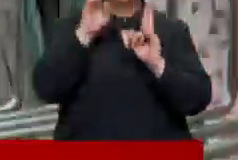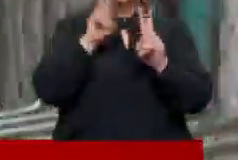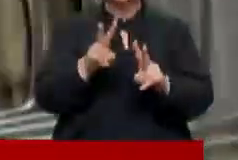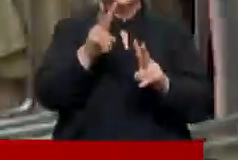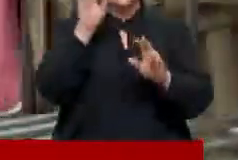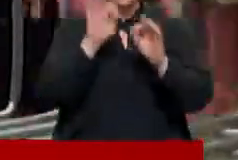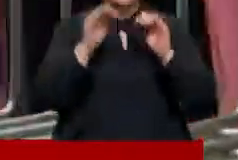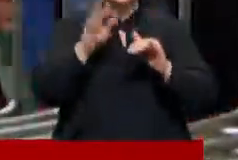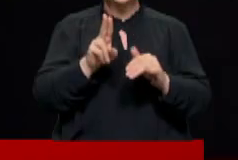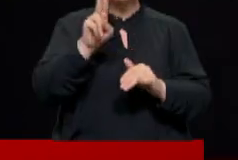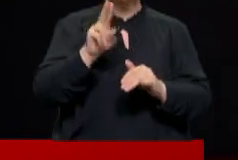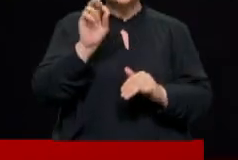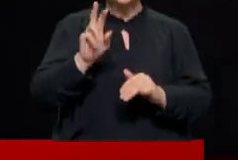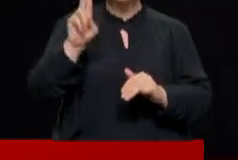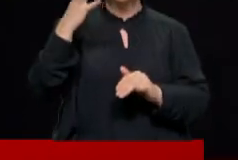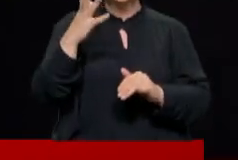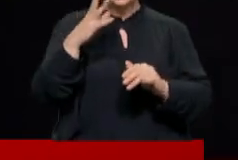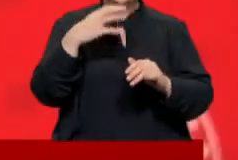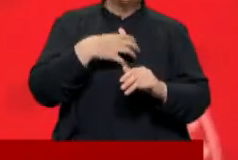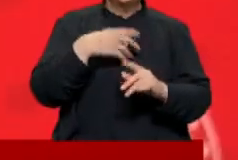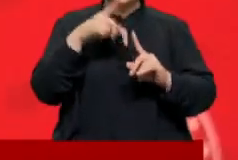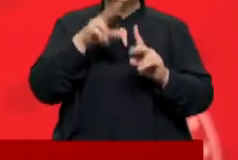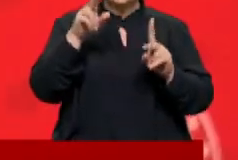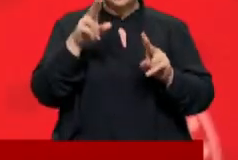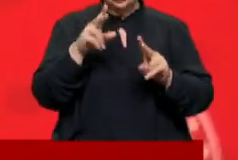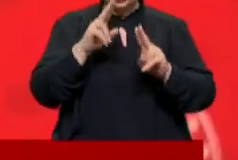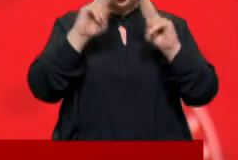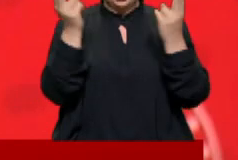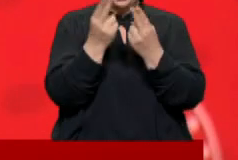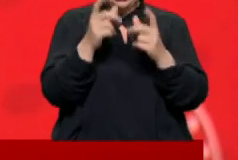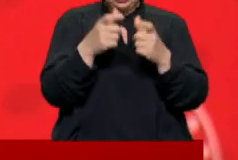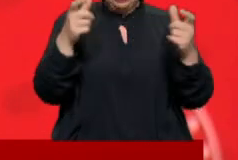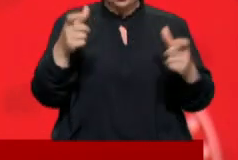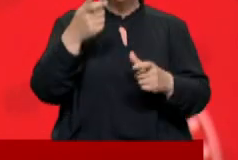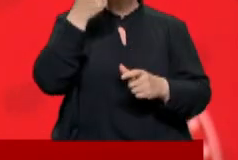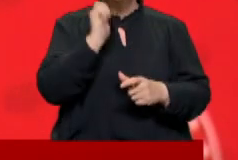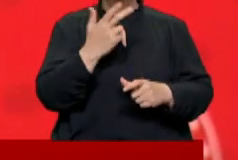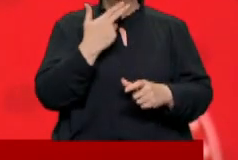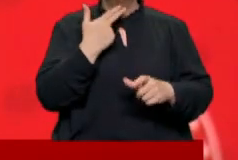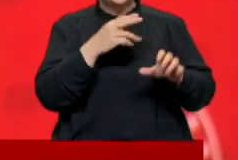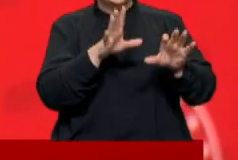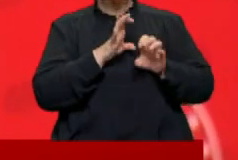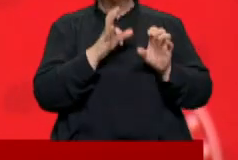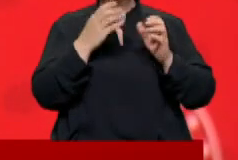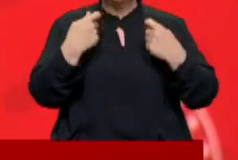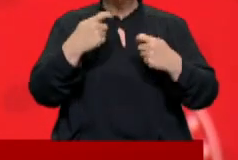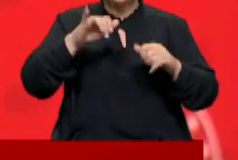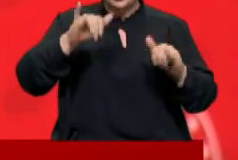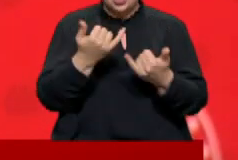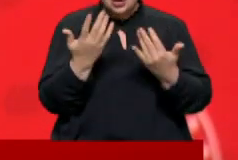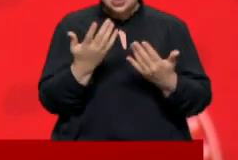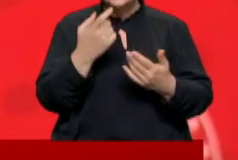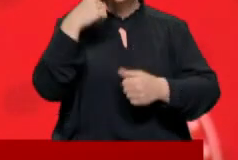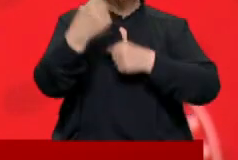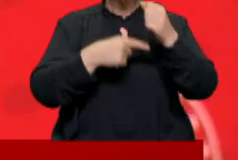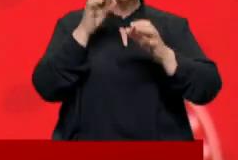Enflasyon 70-75'i göreceğiz biz Haziran, Temmuz gibi. Küresel gelişmeler, Rusya-Ukrayna savaşının etkisiyle artan girdi maliyetleri,